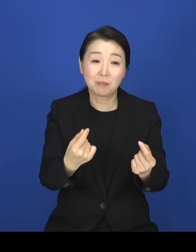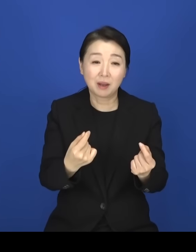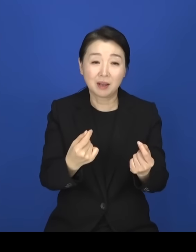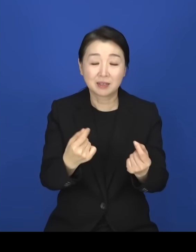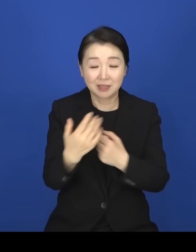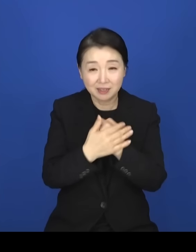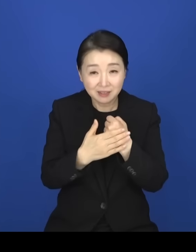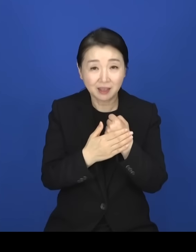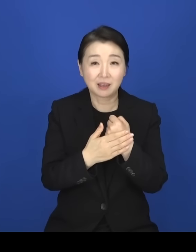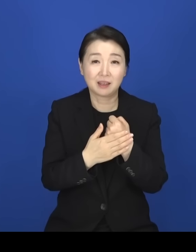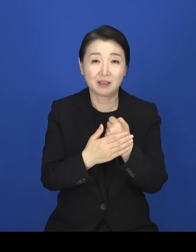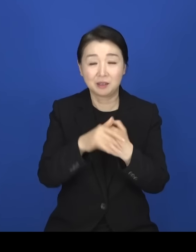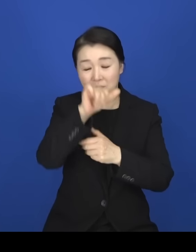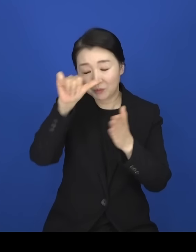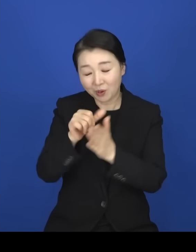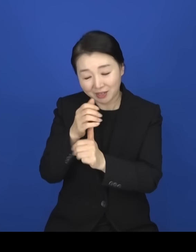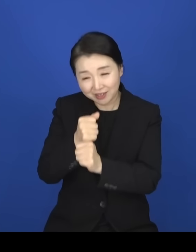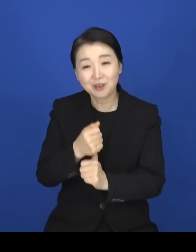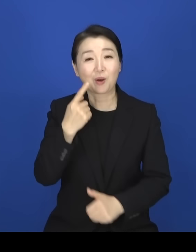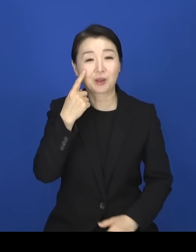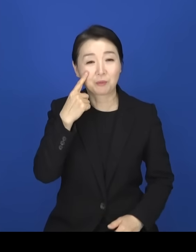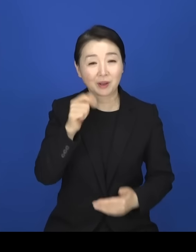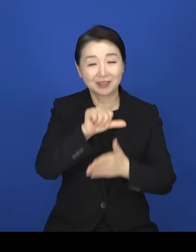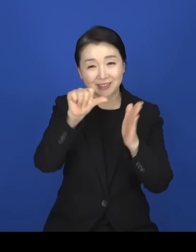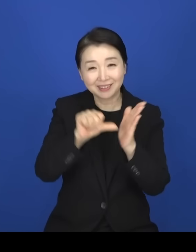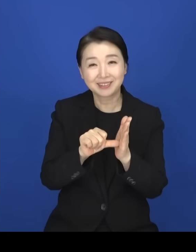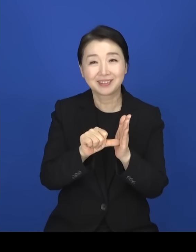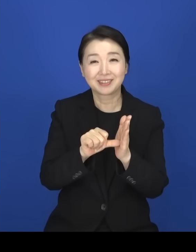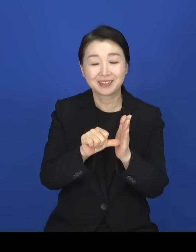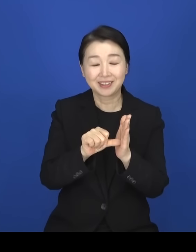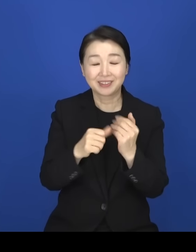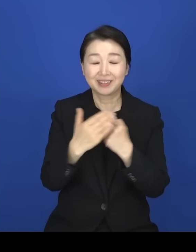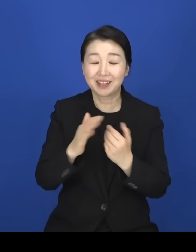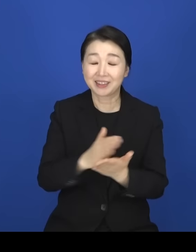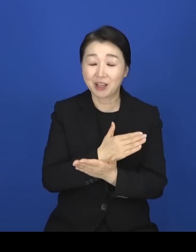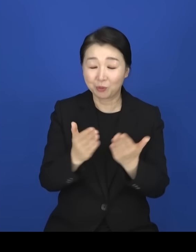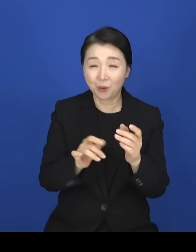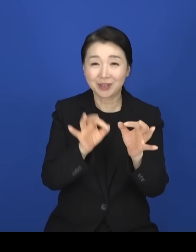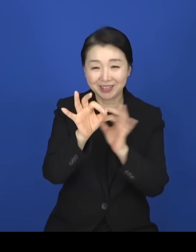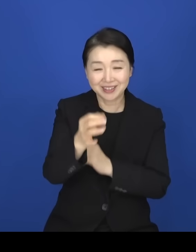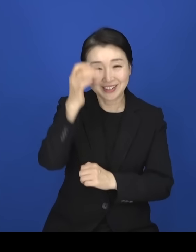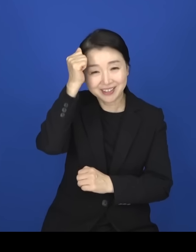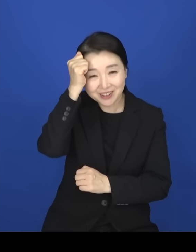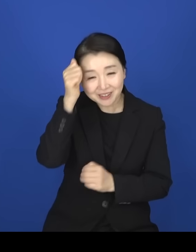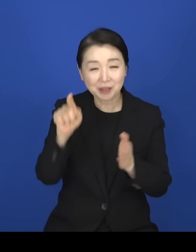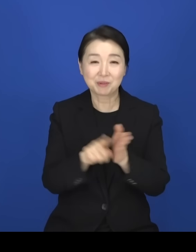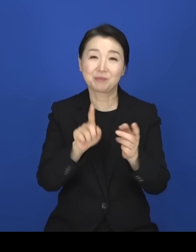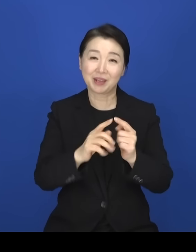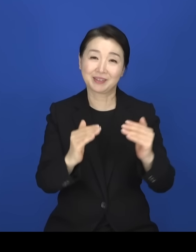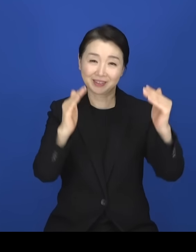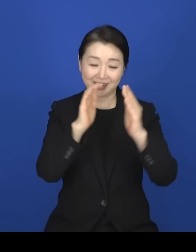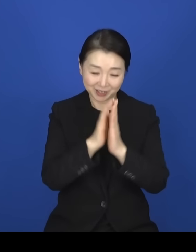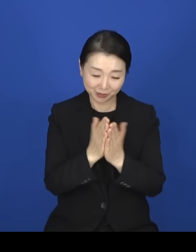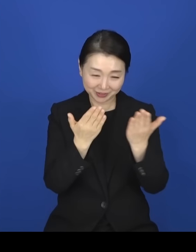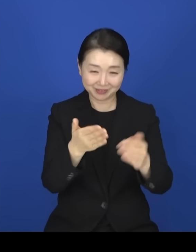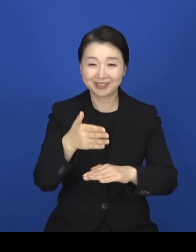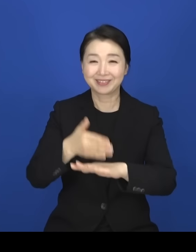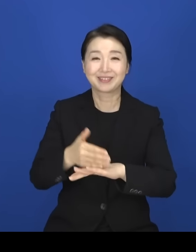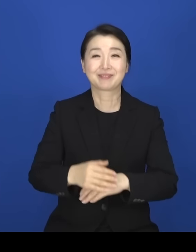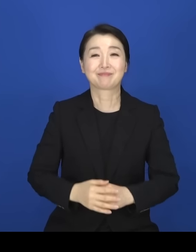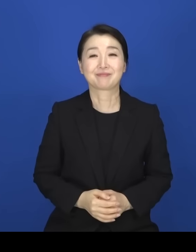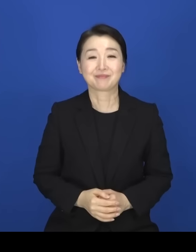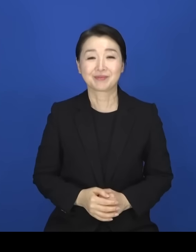이 은혜를 네. 평생 놓지 않으면서 그 은혜 나누면서 사는 정말 길이 기억되는 그런 신앙인으로 더 성장하기를 저희도 기도하겠습니다. 네,